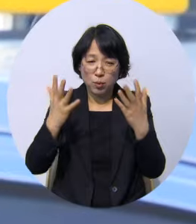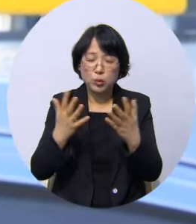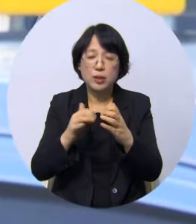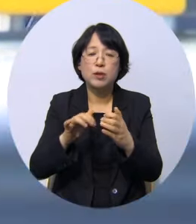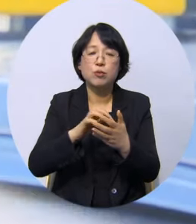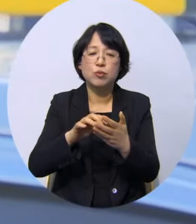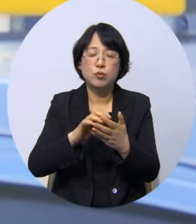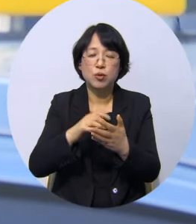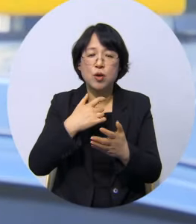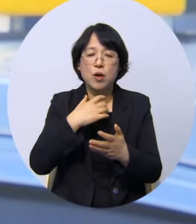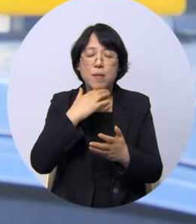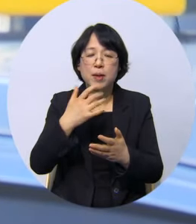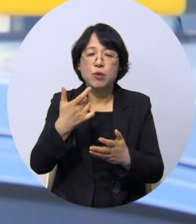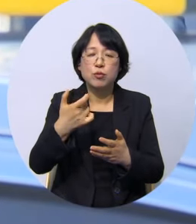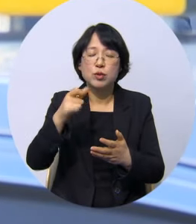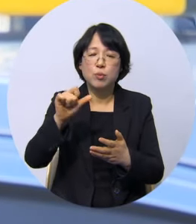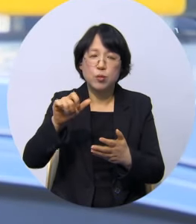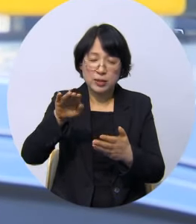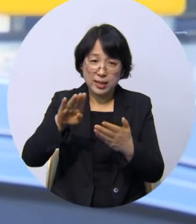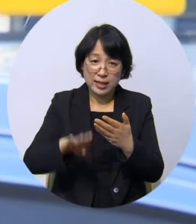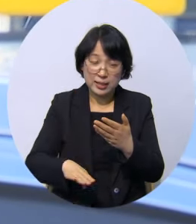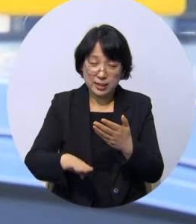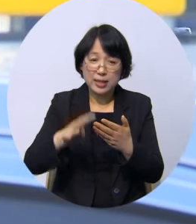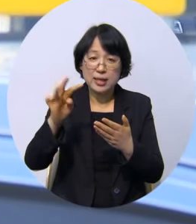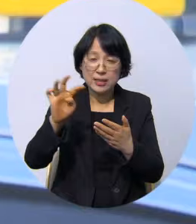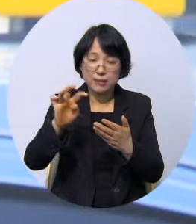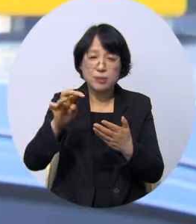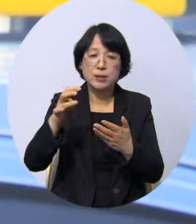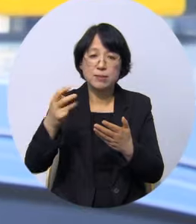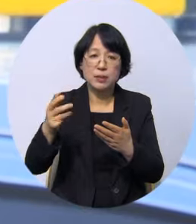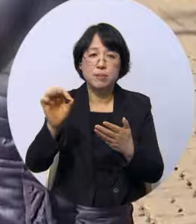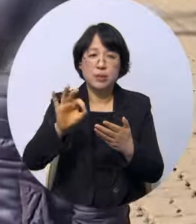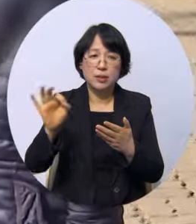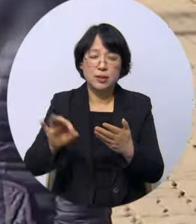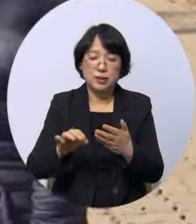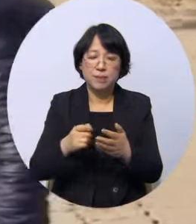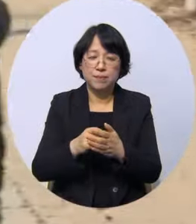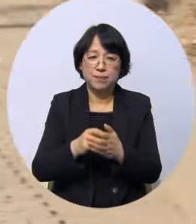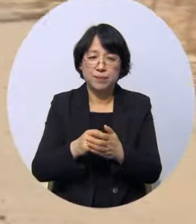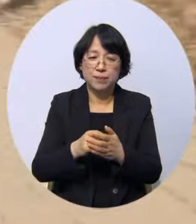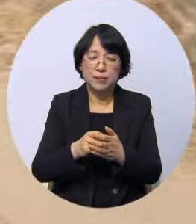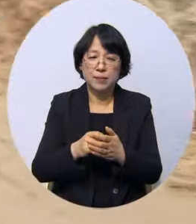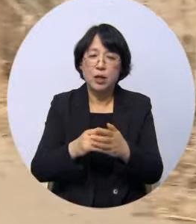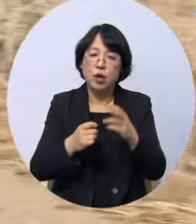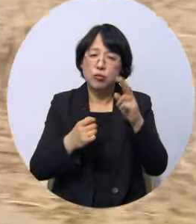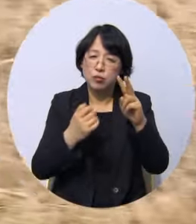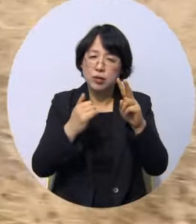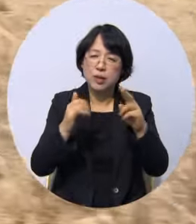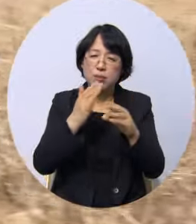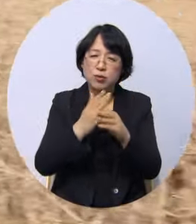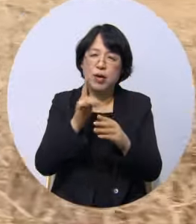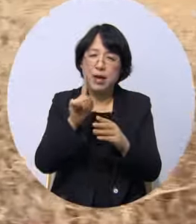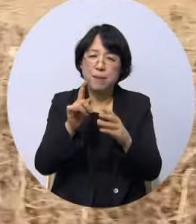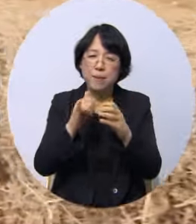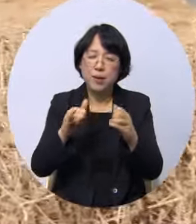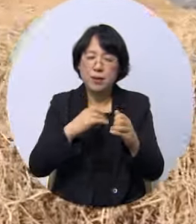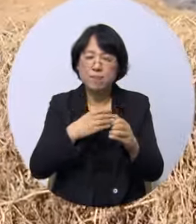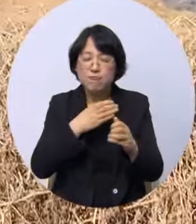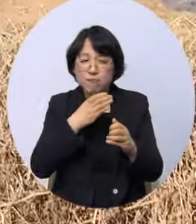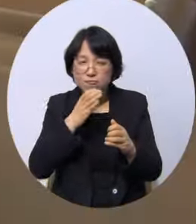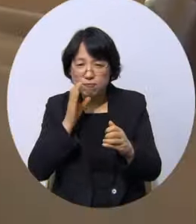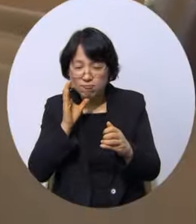인구 비율이 약 37% 기록했고 2035년에는 52% 두명 중 한 명이 고령인구 것으로